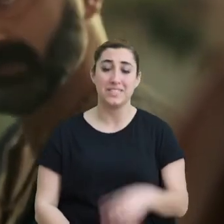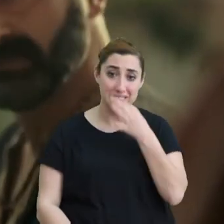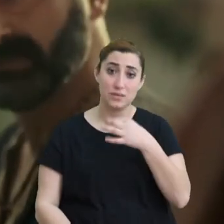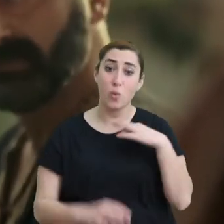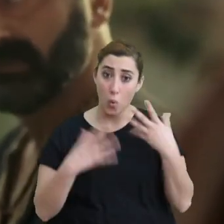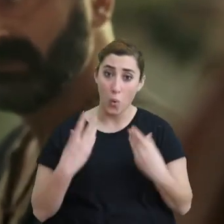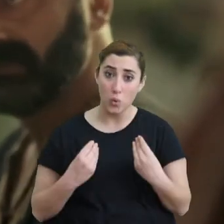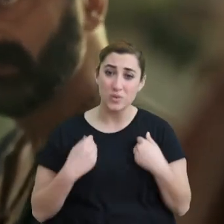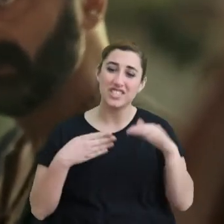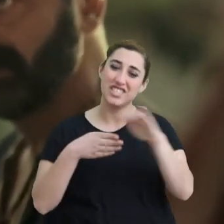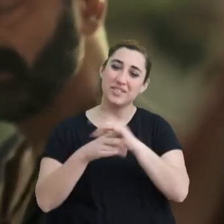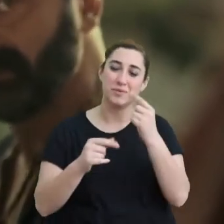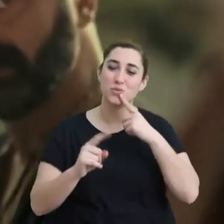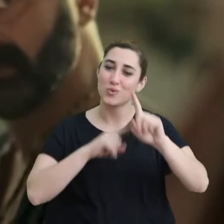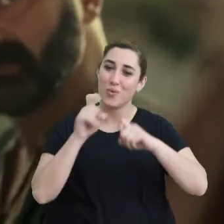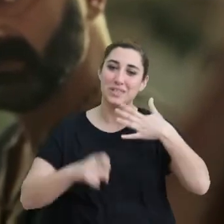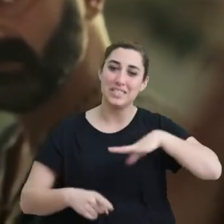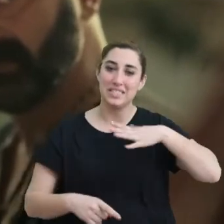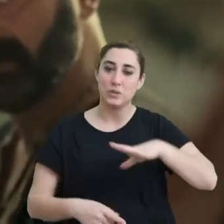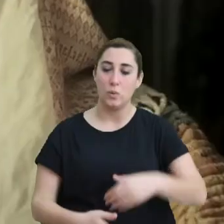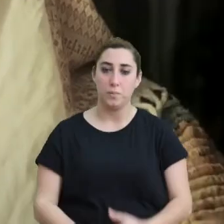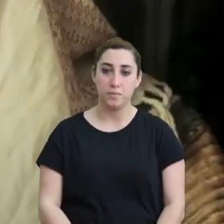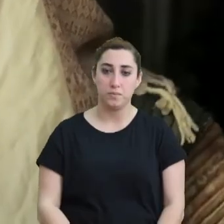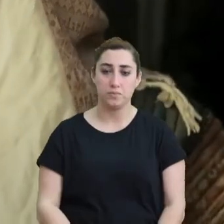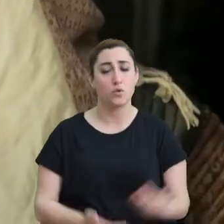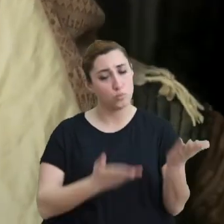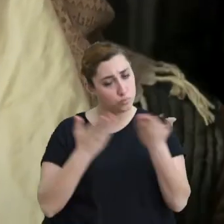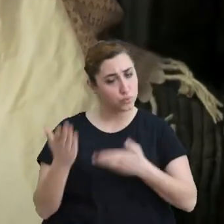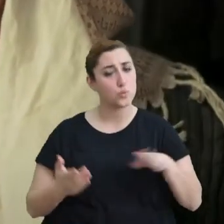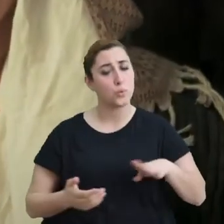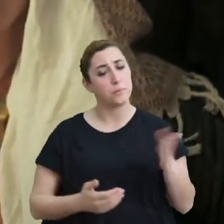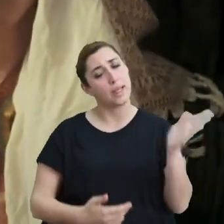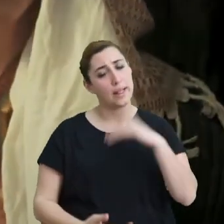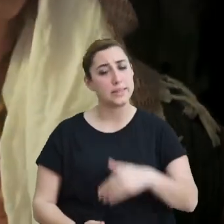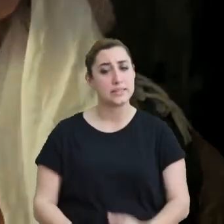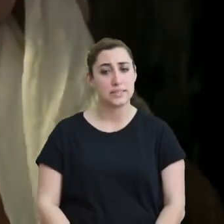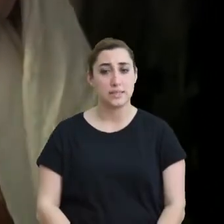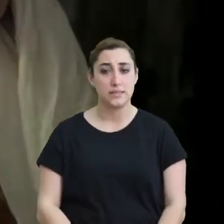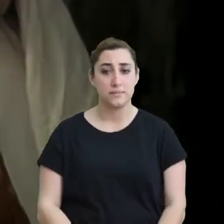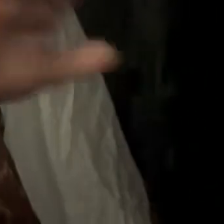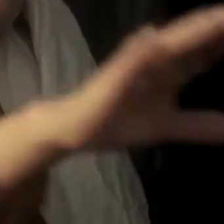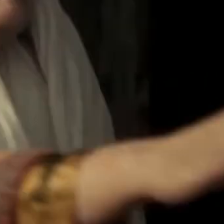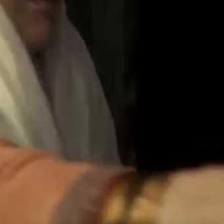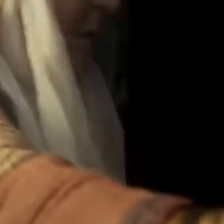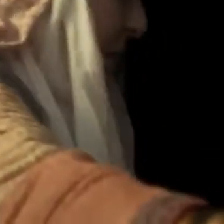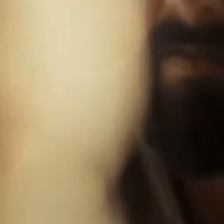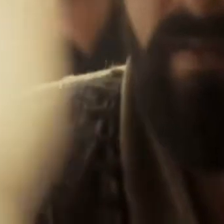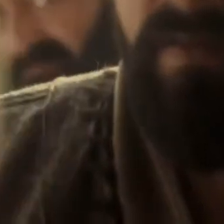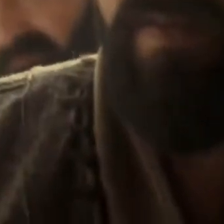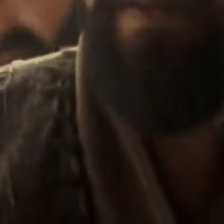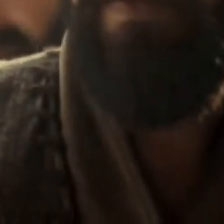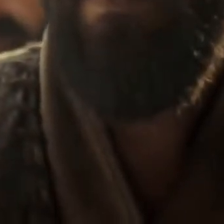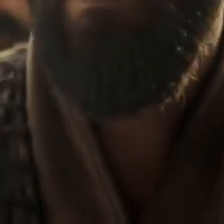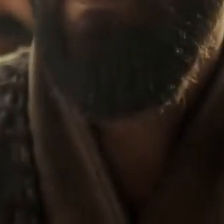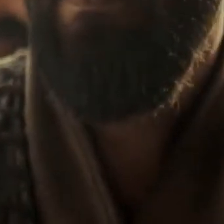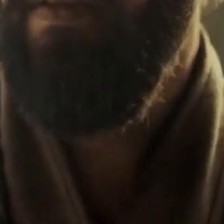Müsaade edersen içeride bir iki soru sormak isterim sana. Buyur oğlum, geç hele. Yaşlı kadın eliyle